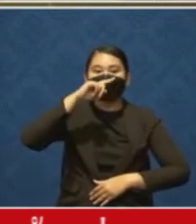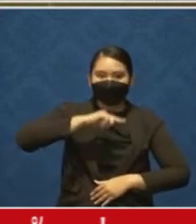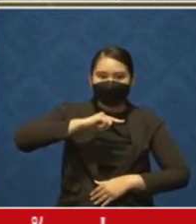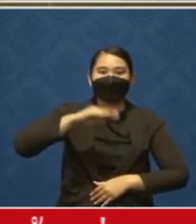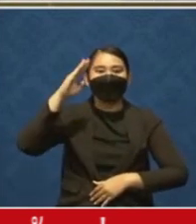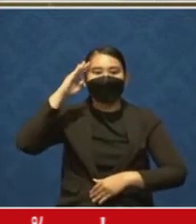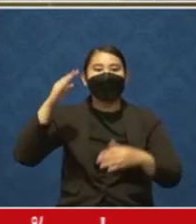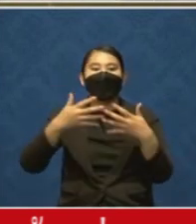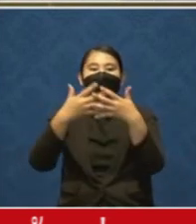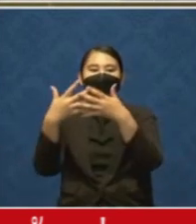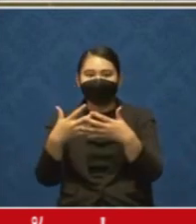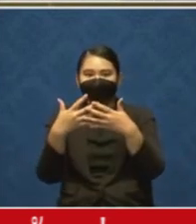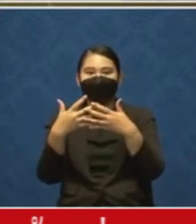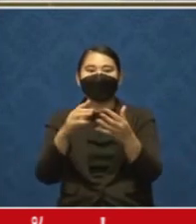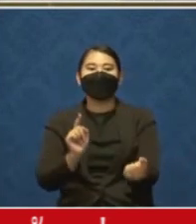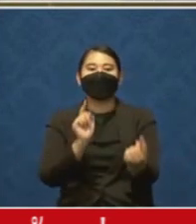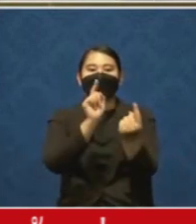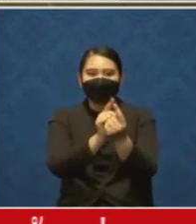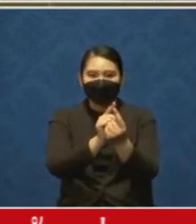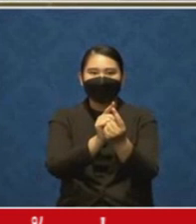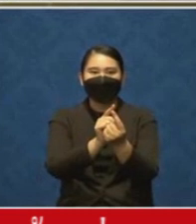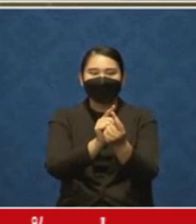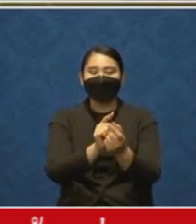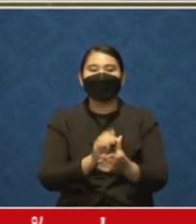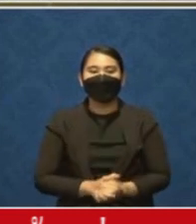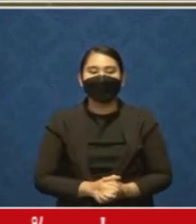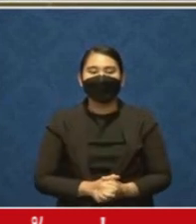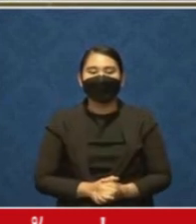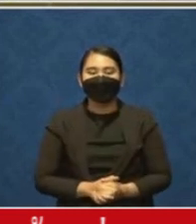ทหารอากาศภาคพื้นเอเชียแปซิฟิกของอเมริกาครับที่ฮาวาย